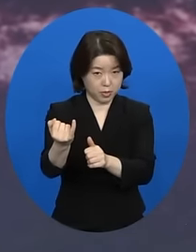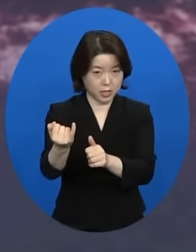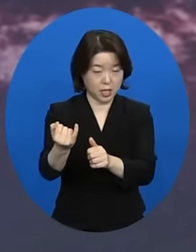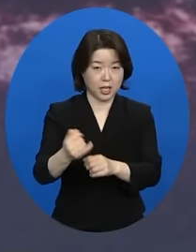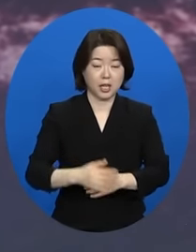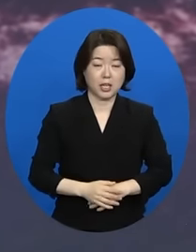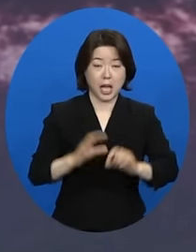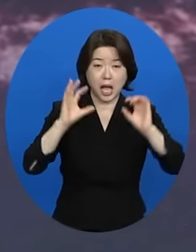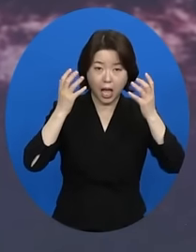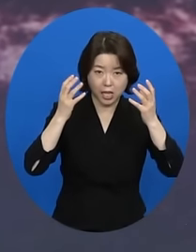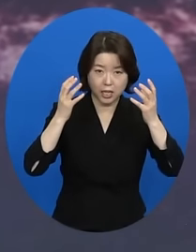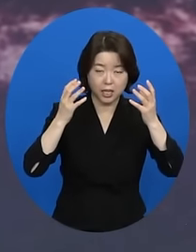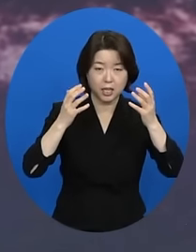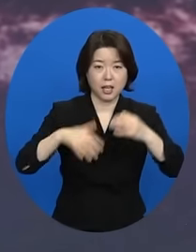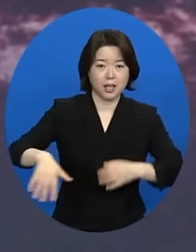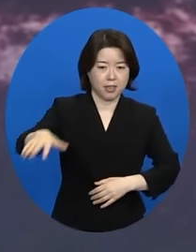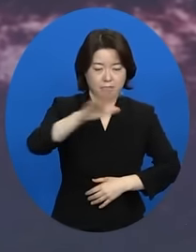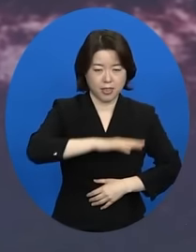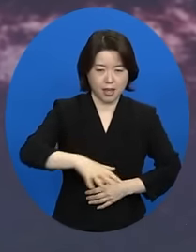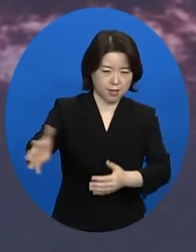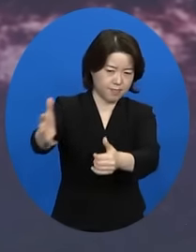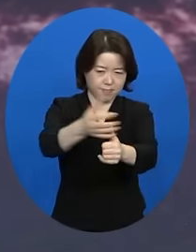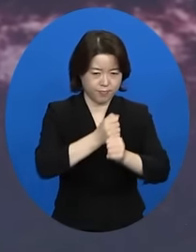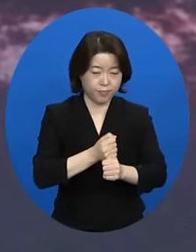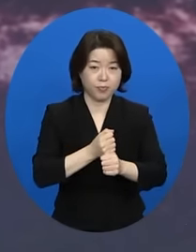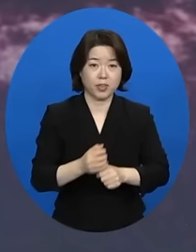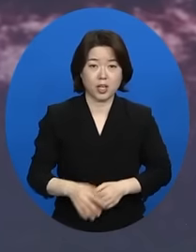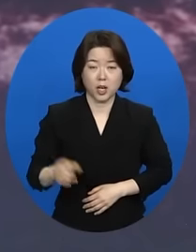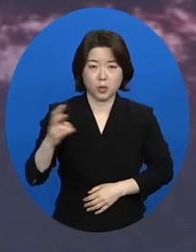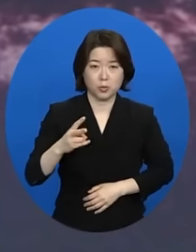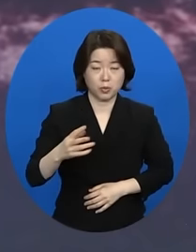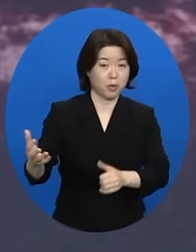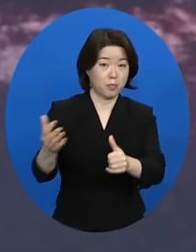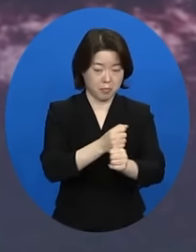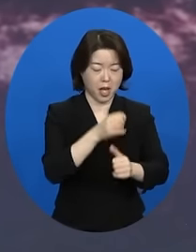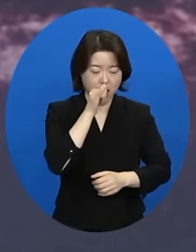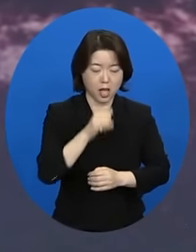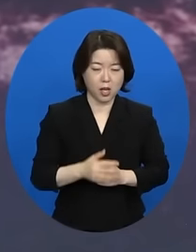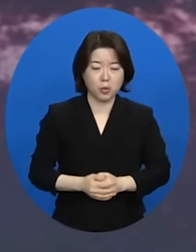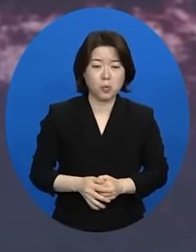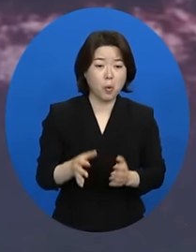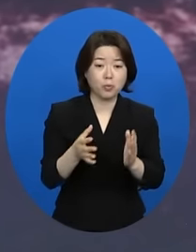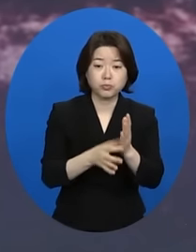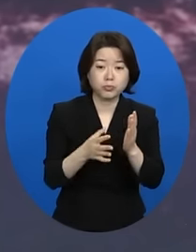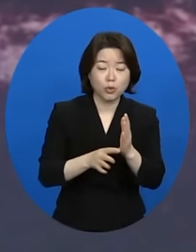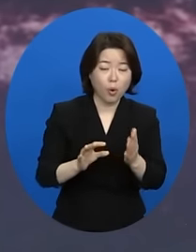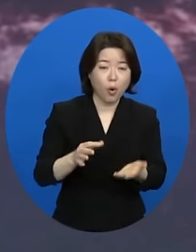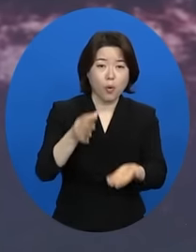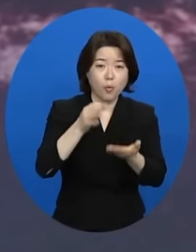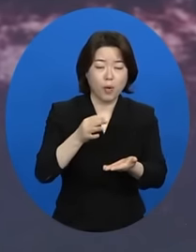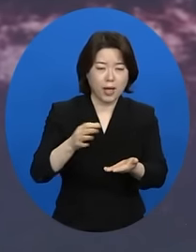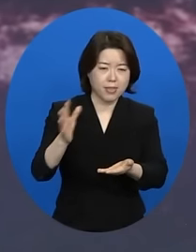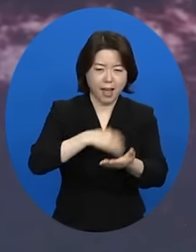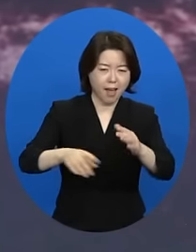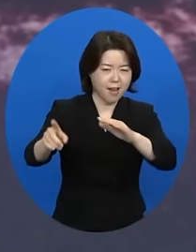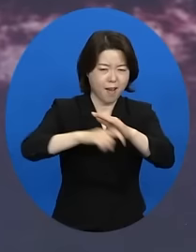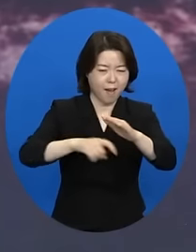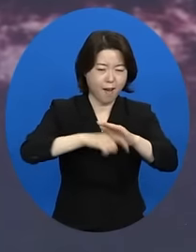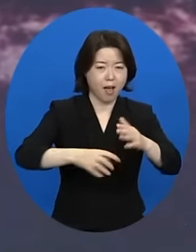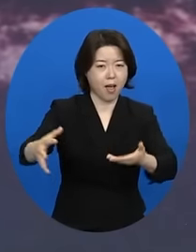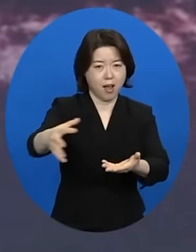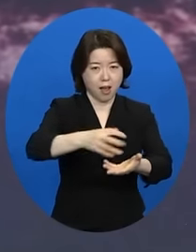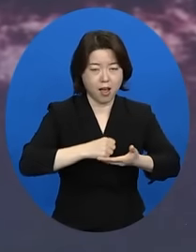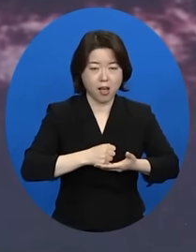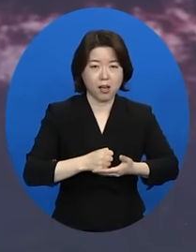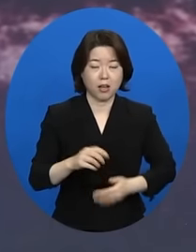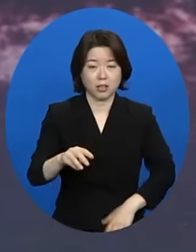다음에 아이들 다 데려오고, 그 다음에 납치하는 것이죠. 그리고 재물들까지 다 노략해 옵니다. 그것이